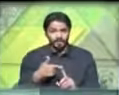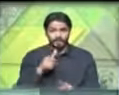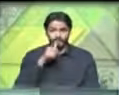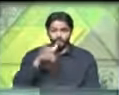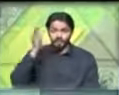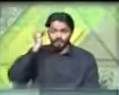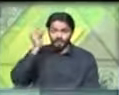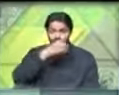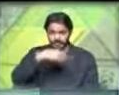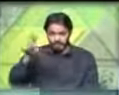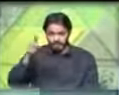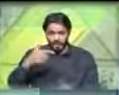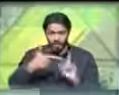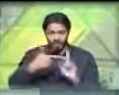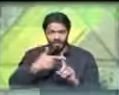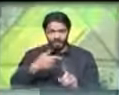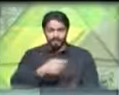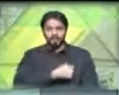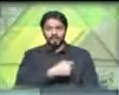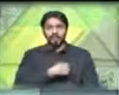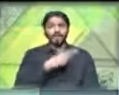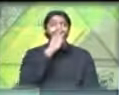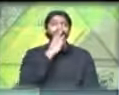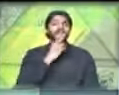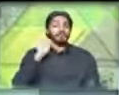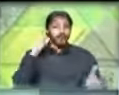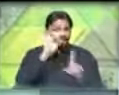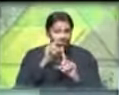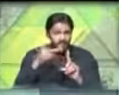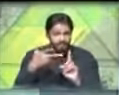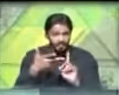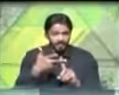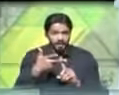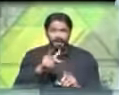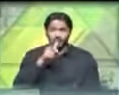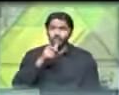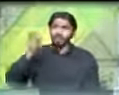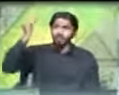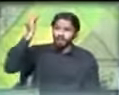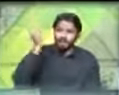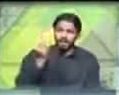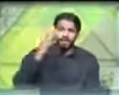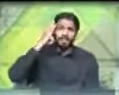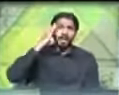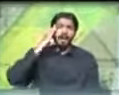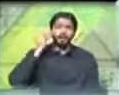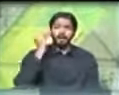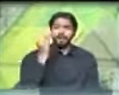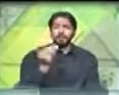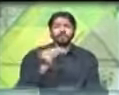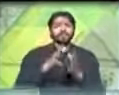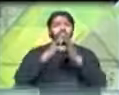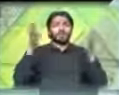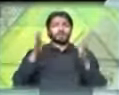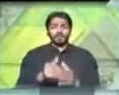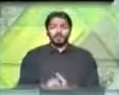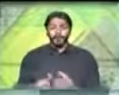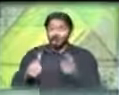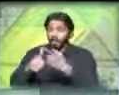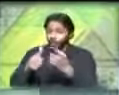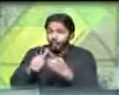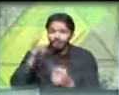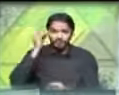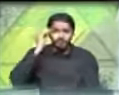الفهم وحسن القصد من أعظم نعم الله التي أنعم بها على